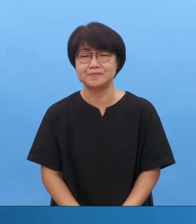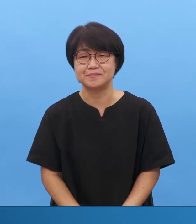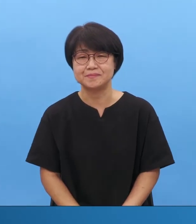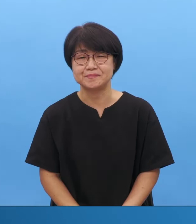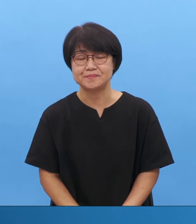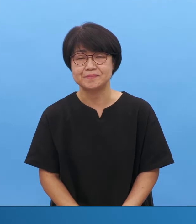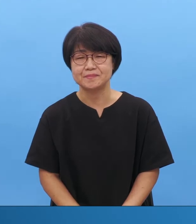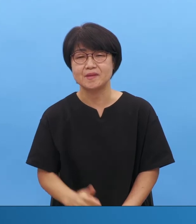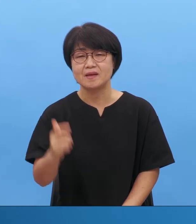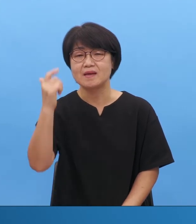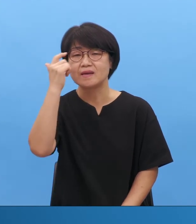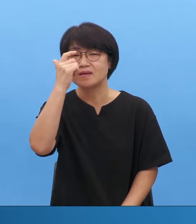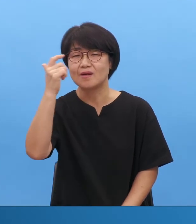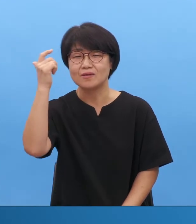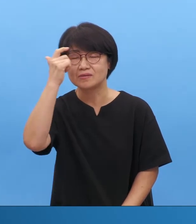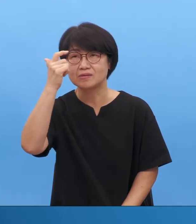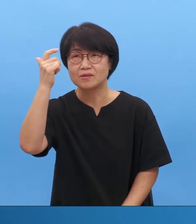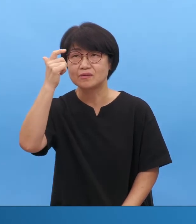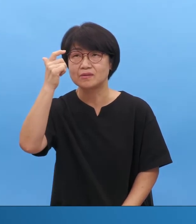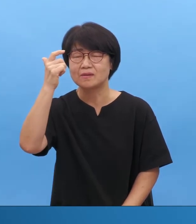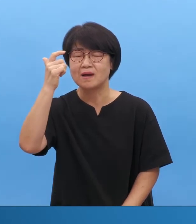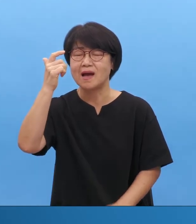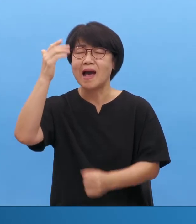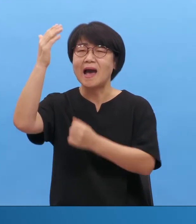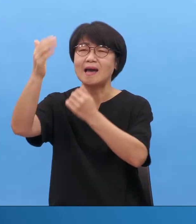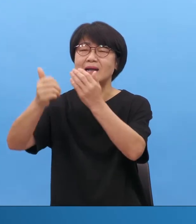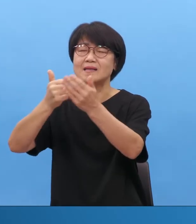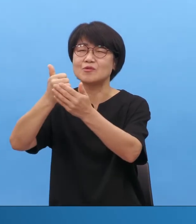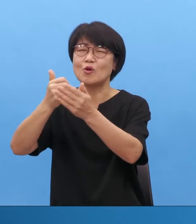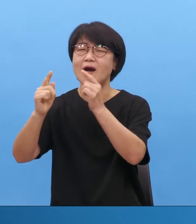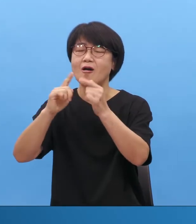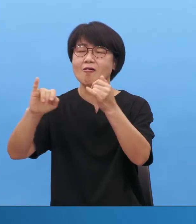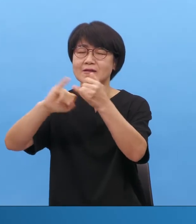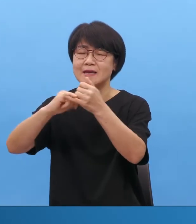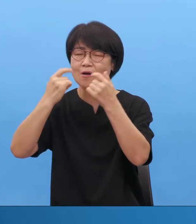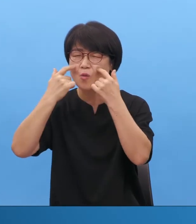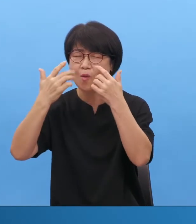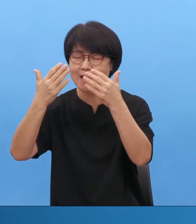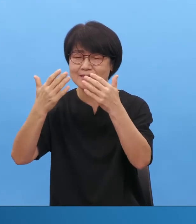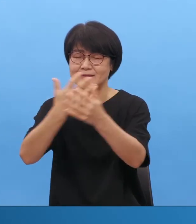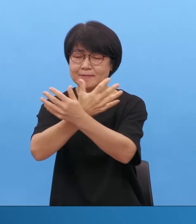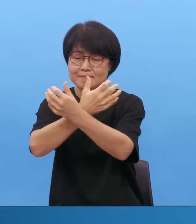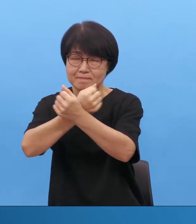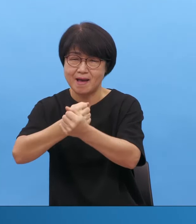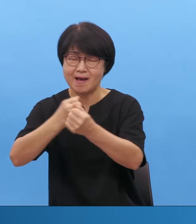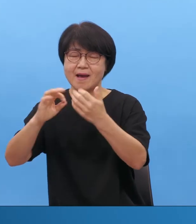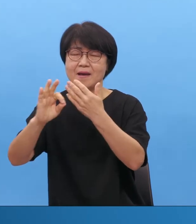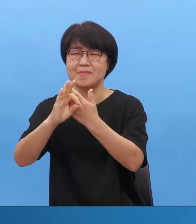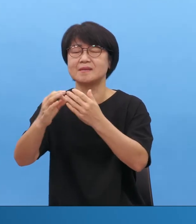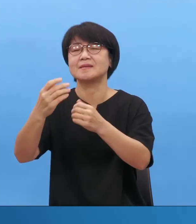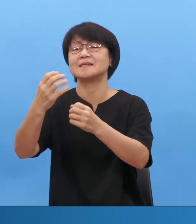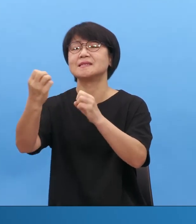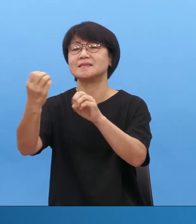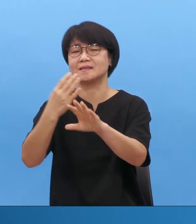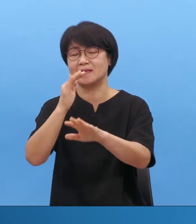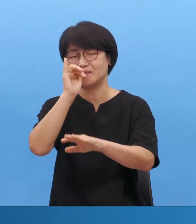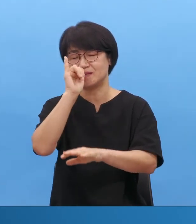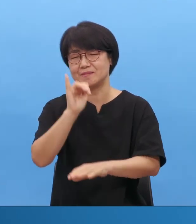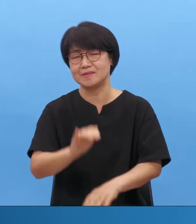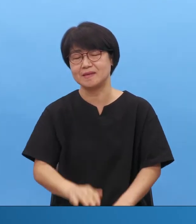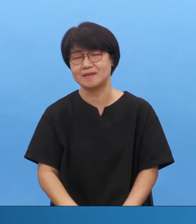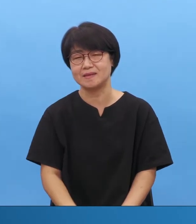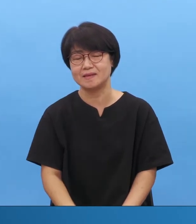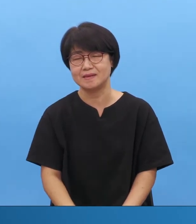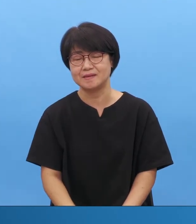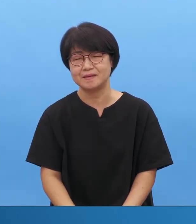순간부터 역사는 시작됩니다. The moment that you hold on to the upright spiritual covenant, then these works will take place. 성전을 왜 지어야